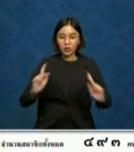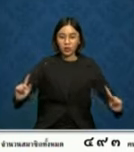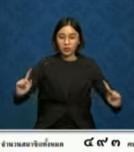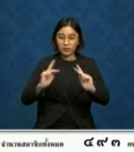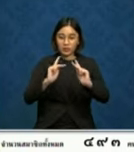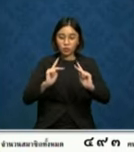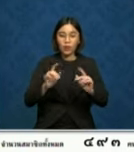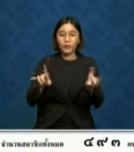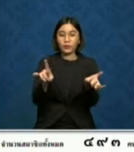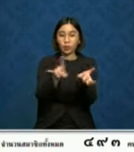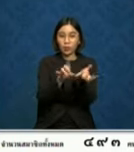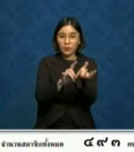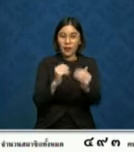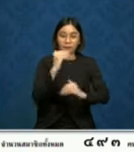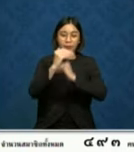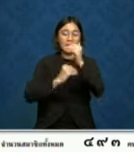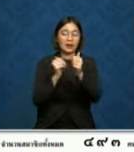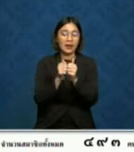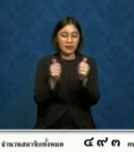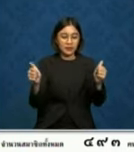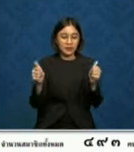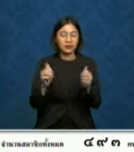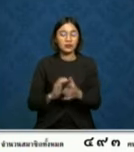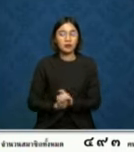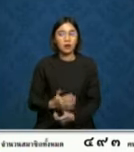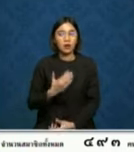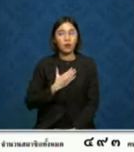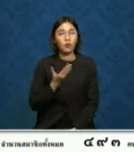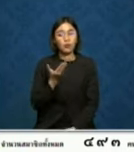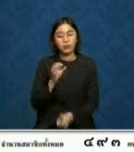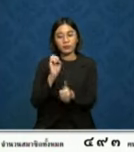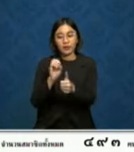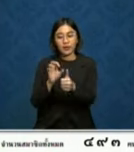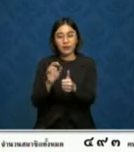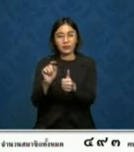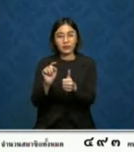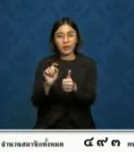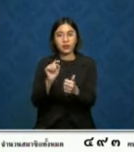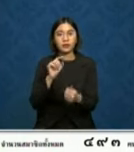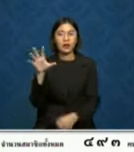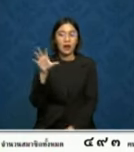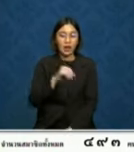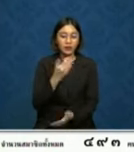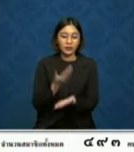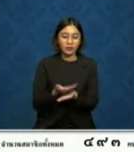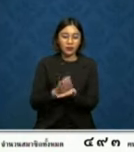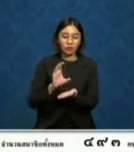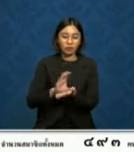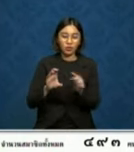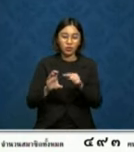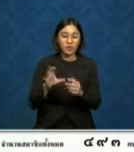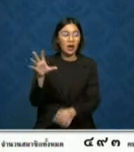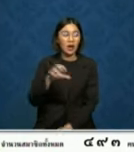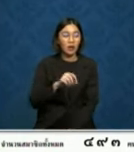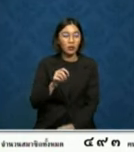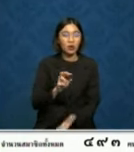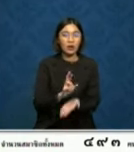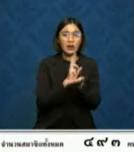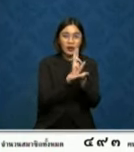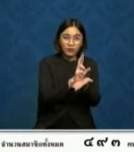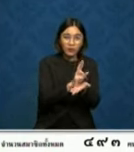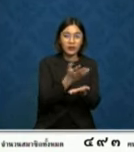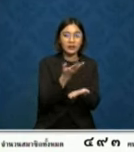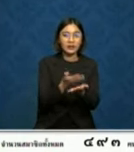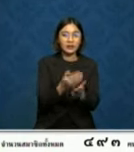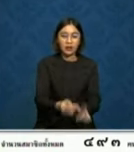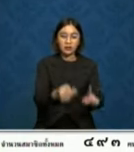มีประสิทธิภาพมากขึ้นผมขอแนะนำครับว่านำเงินเหล่านี้นะครับโล่มูลค่า